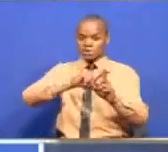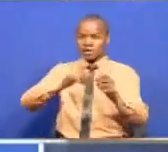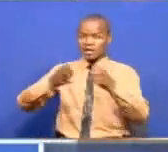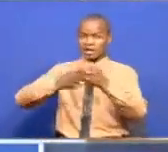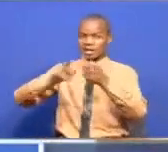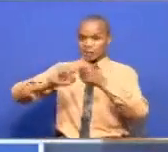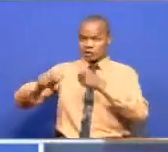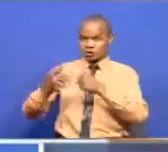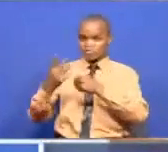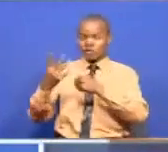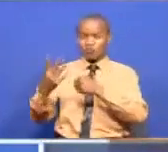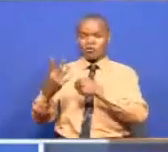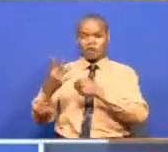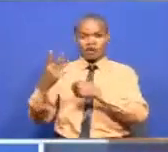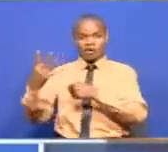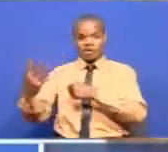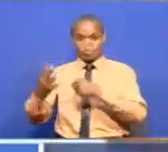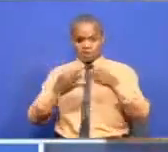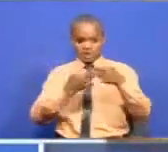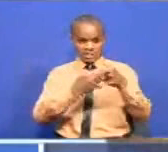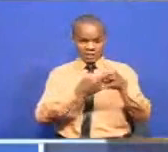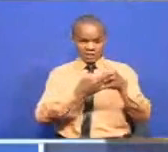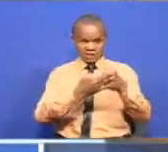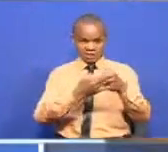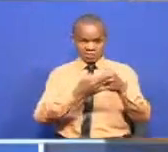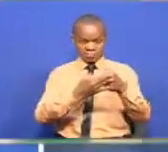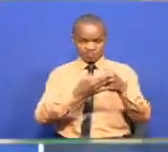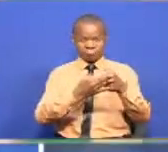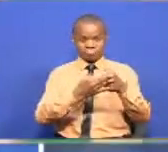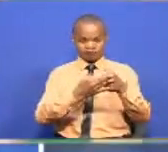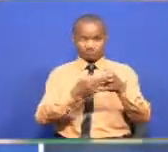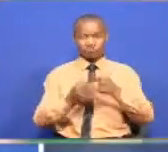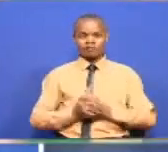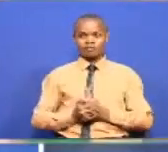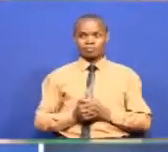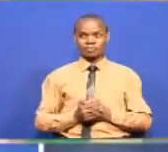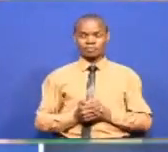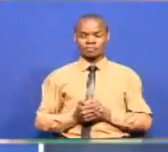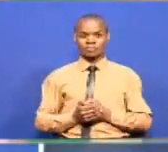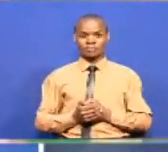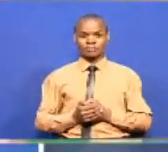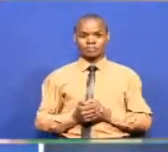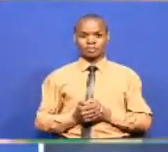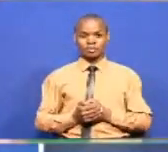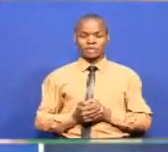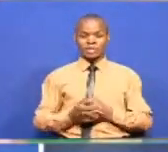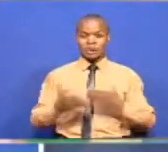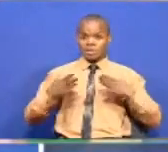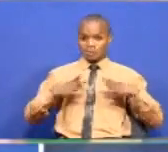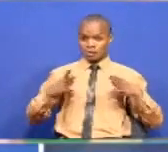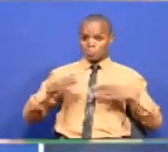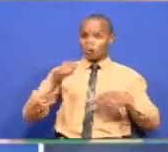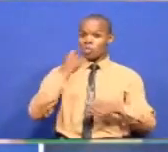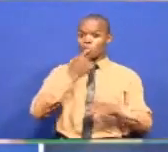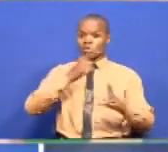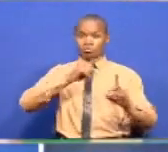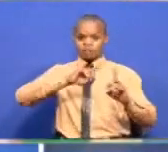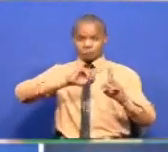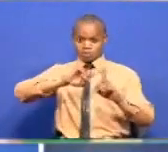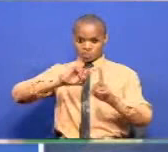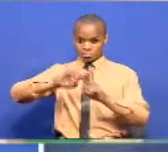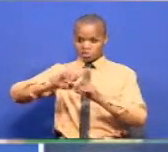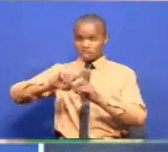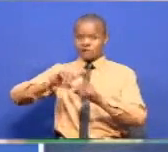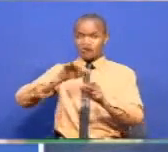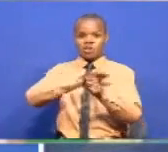9,448 jumla ya watu walioambukizwa virusi hivyo hapa nchini. Our numbers of those who have tested positive have